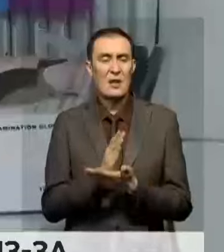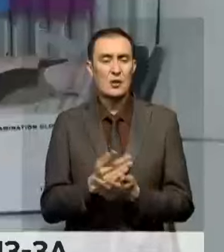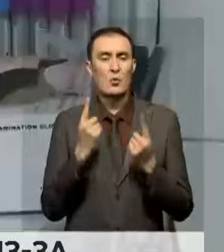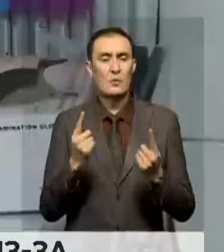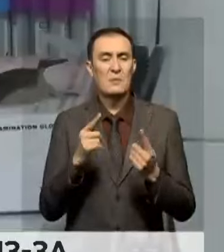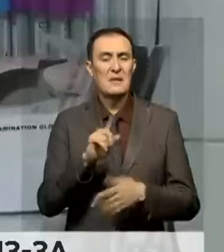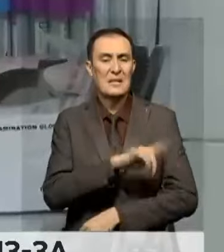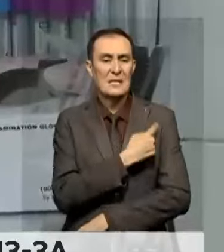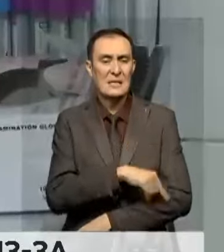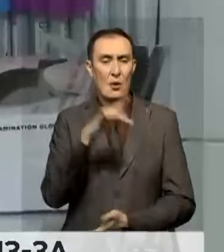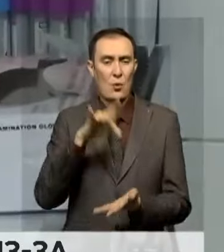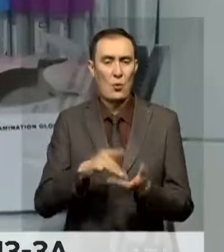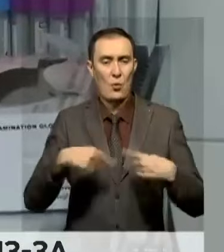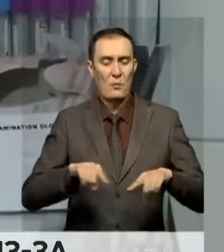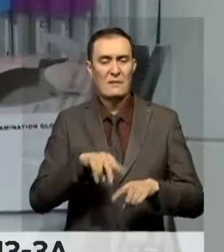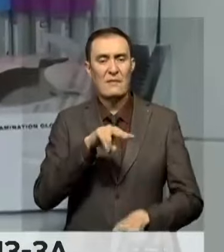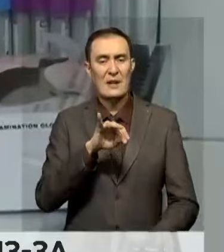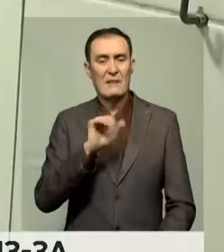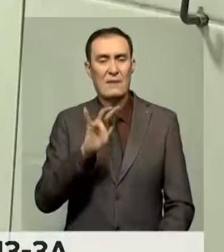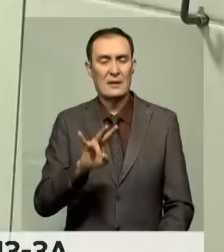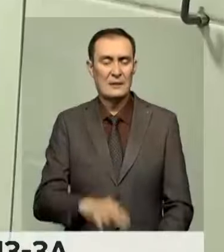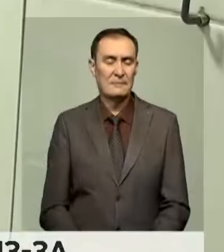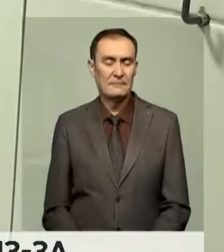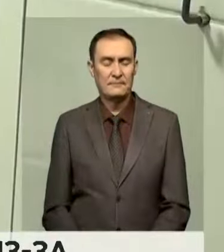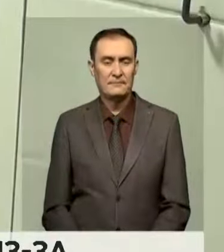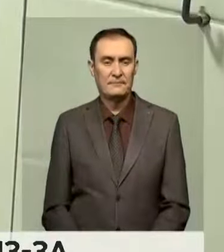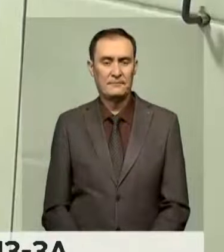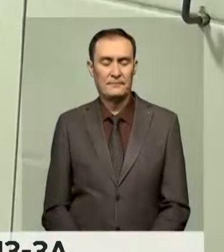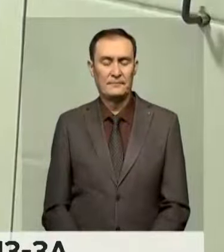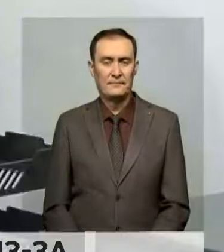из крупнейших медицинских комплексов в ливанской столице.